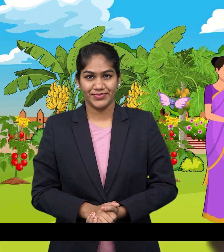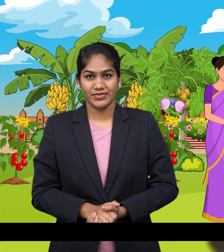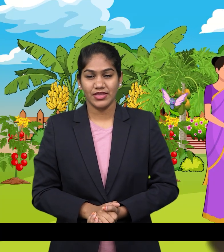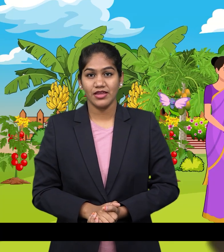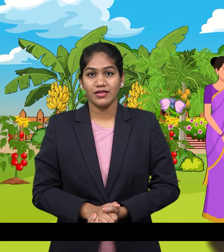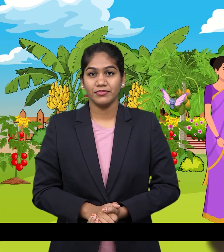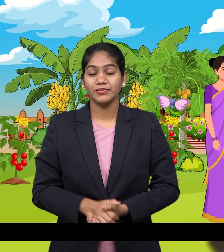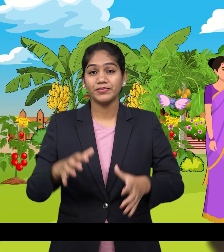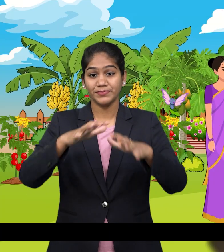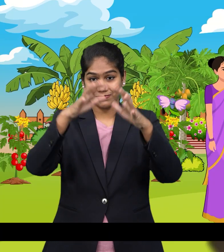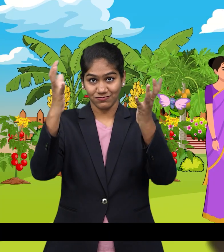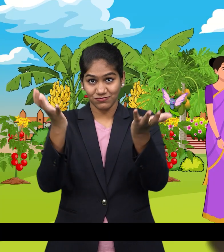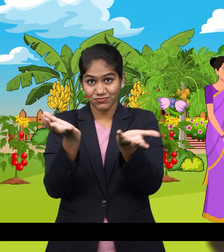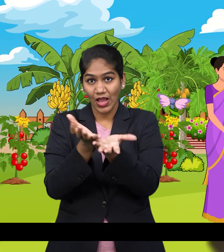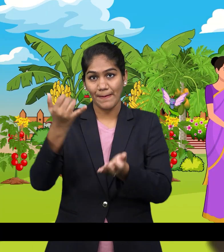कद्दू,